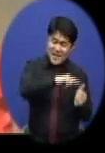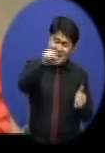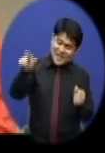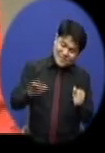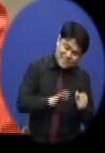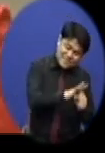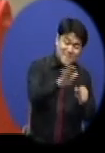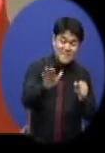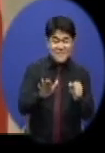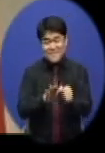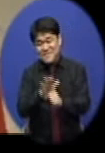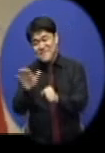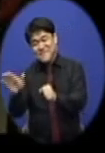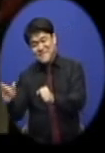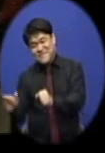사랑하면서